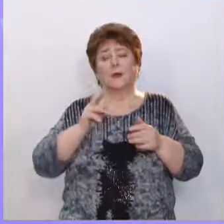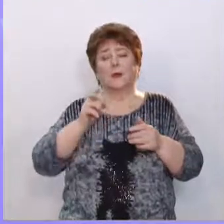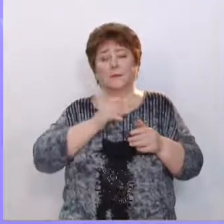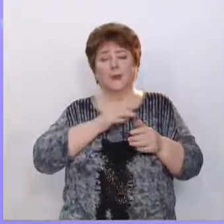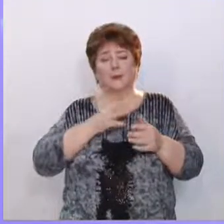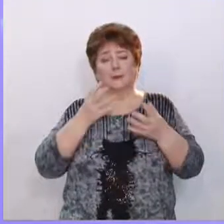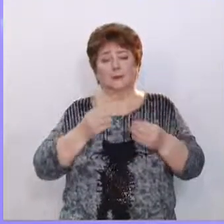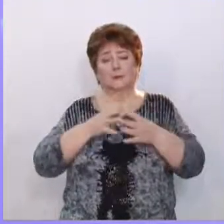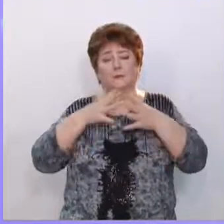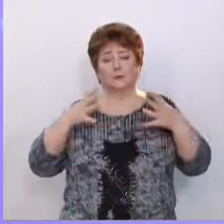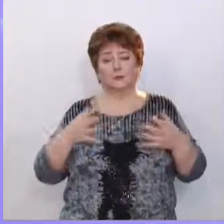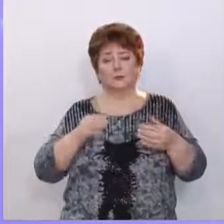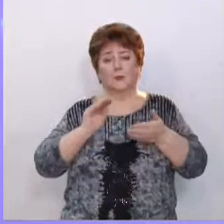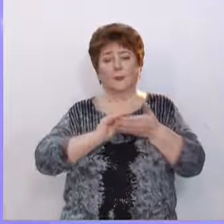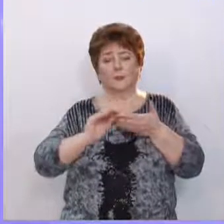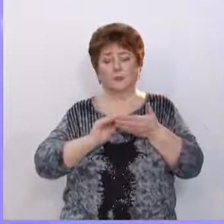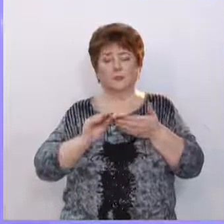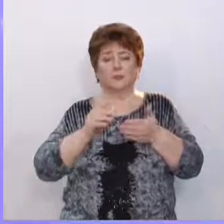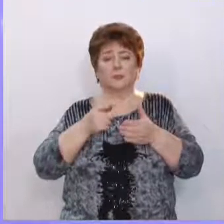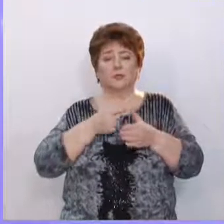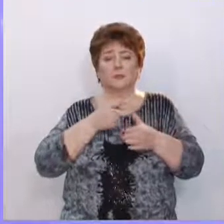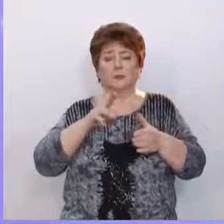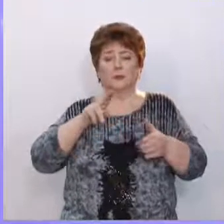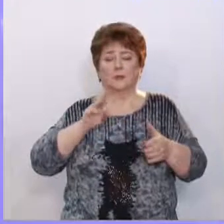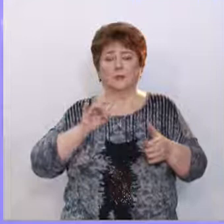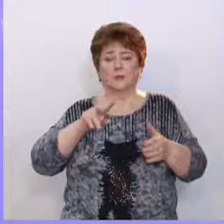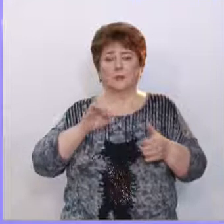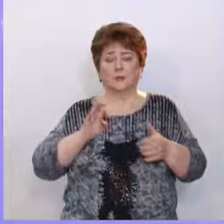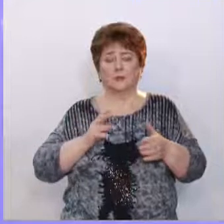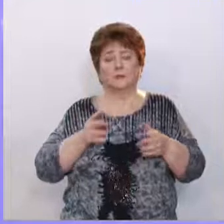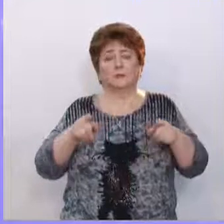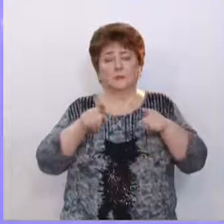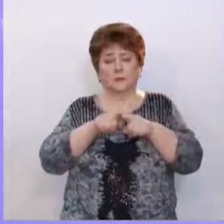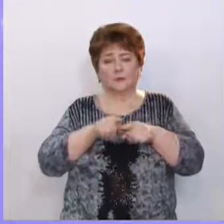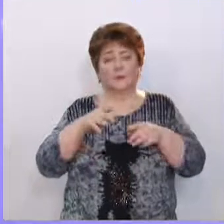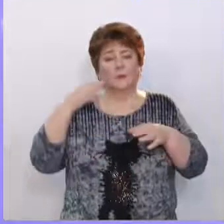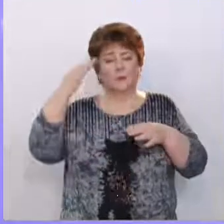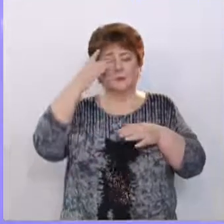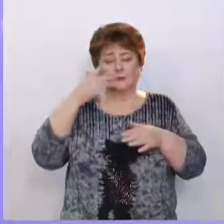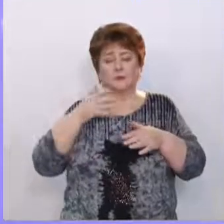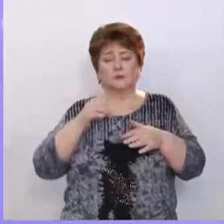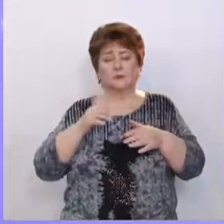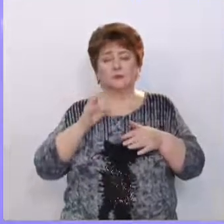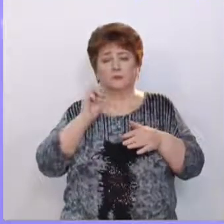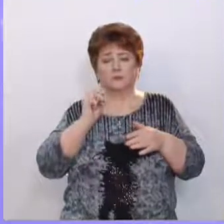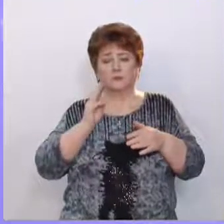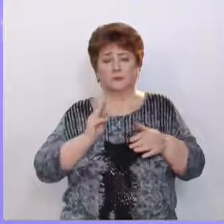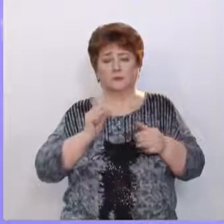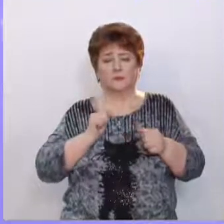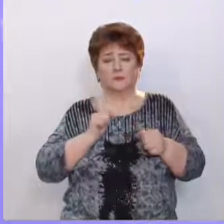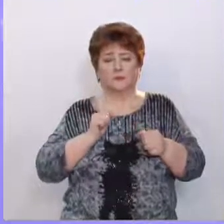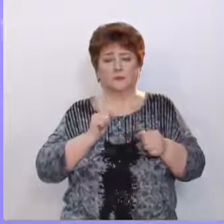большой. Напишите имена прилагательные вместе с подходящими по смыслу